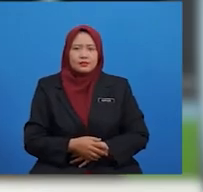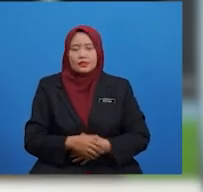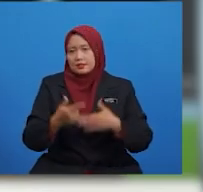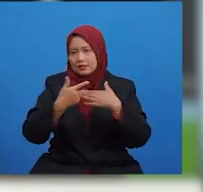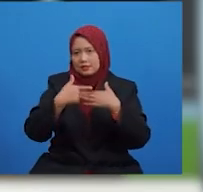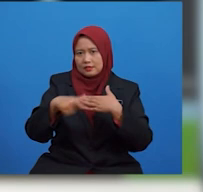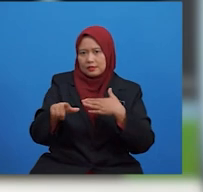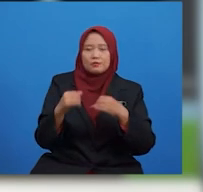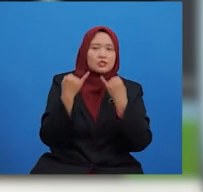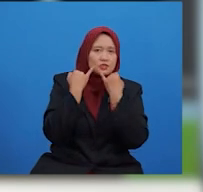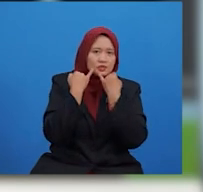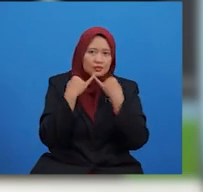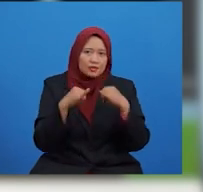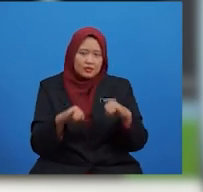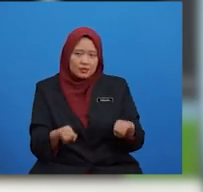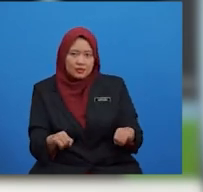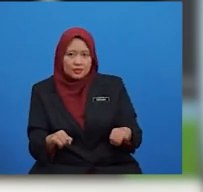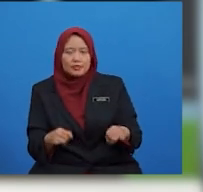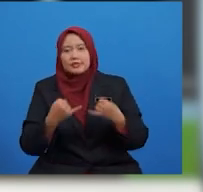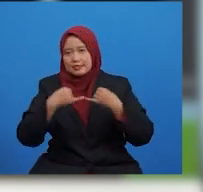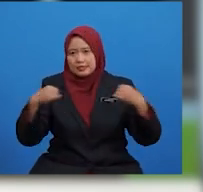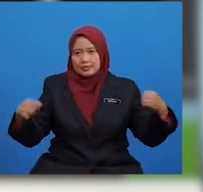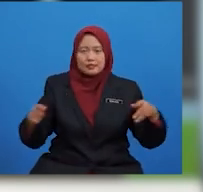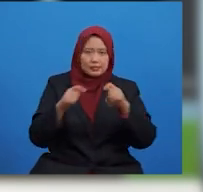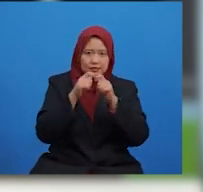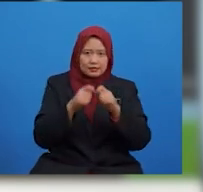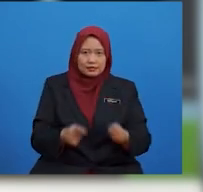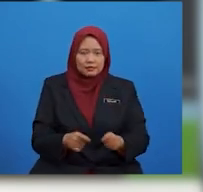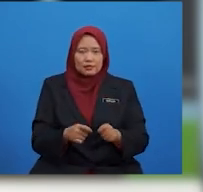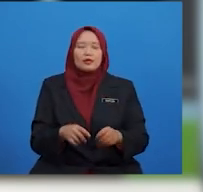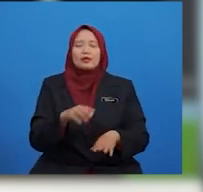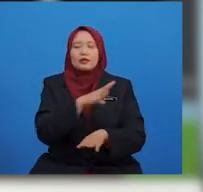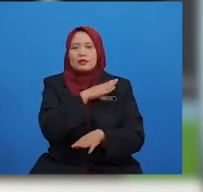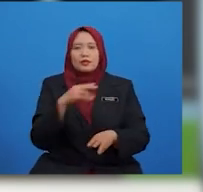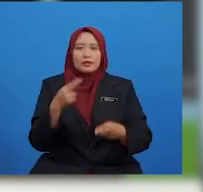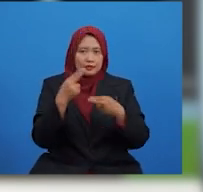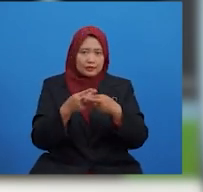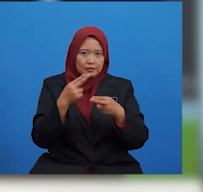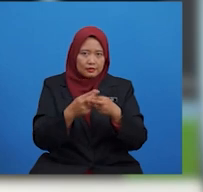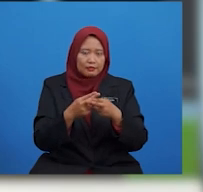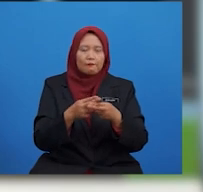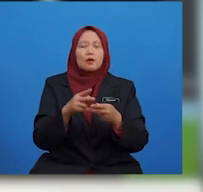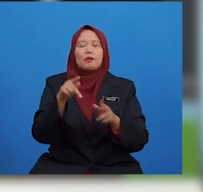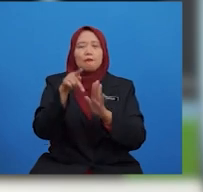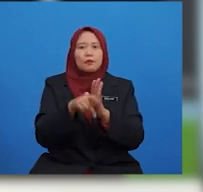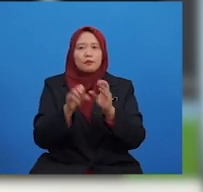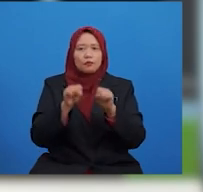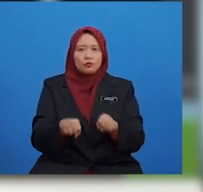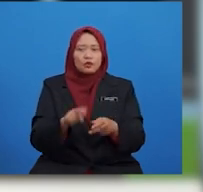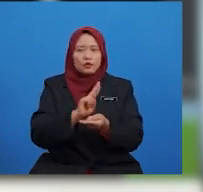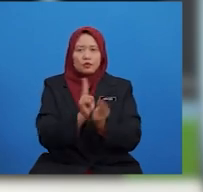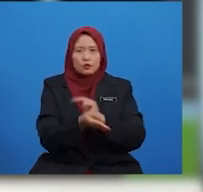Selepas mengisytiharkan jenis data dan nama pembolek ubah, nilai pada pembolek ubah